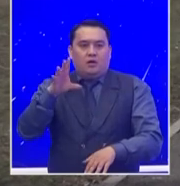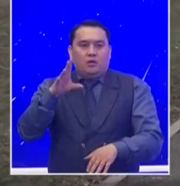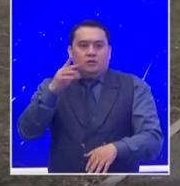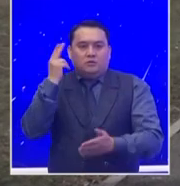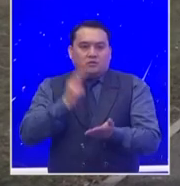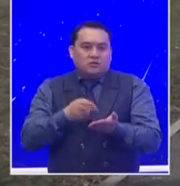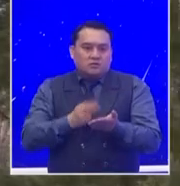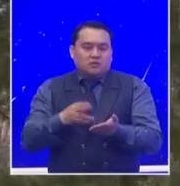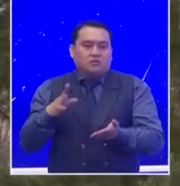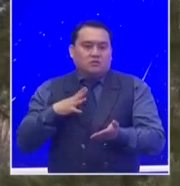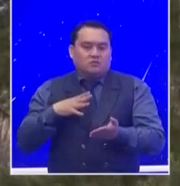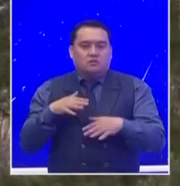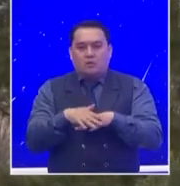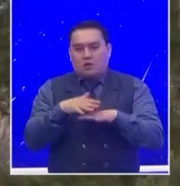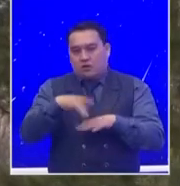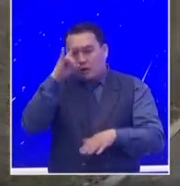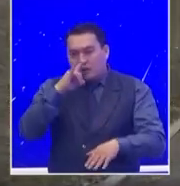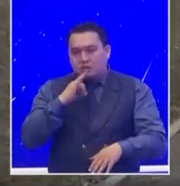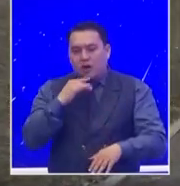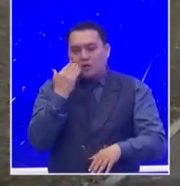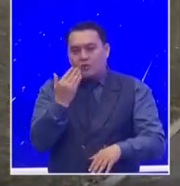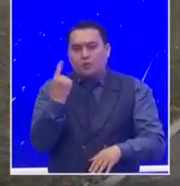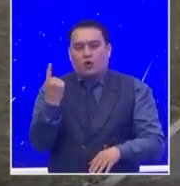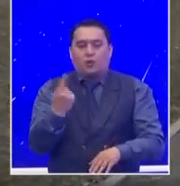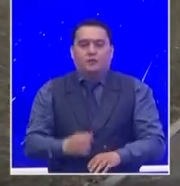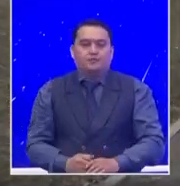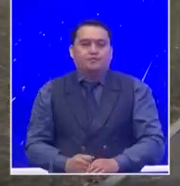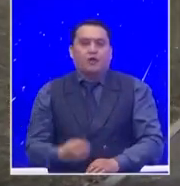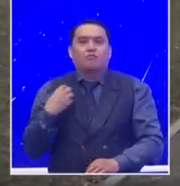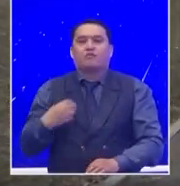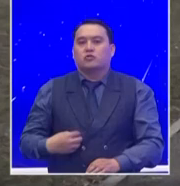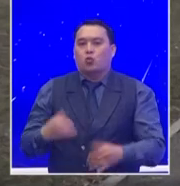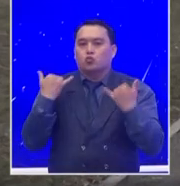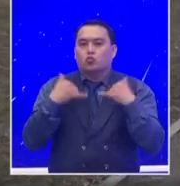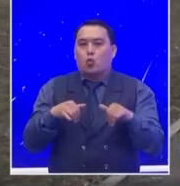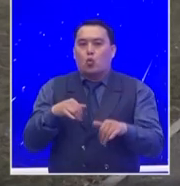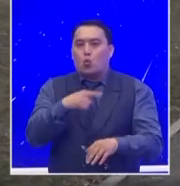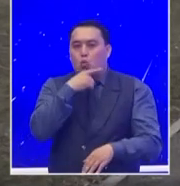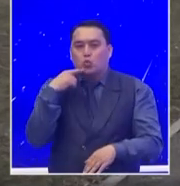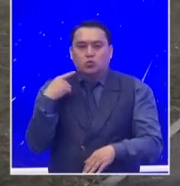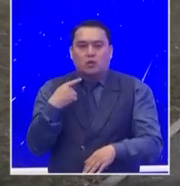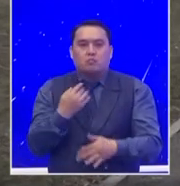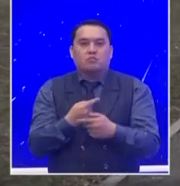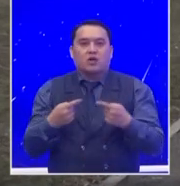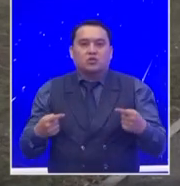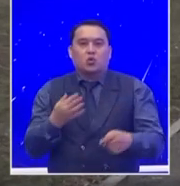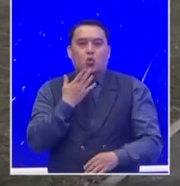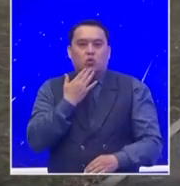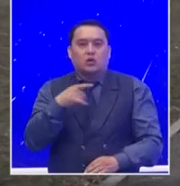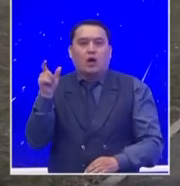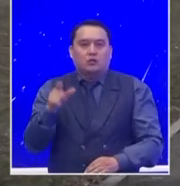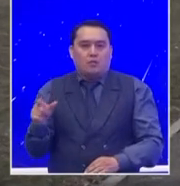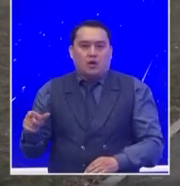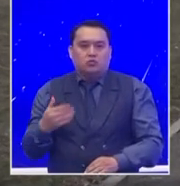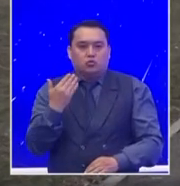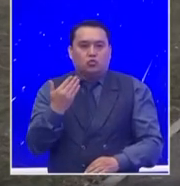мойындаған математик, қазақ математикінің біреуі. Француздар таңғалатын орыс емес, басқа ұлттың адамы болса